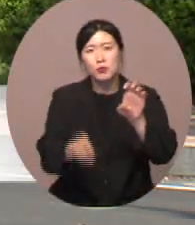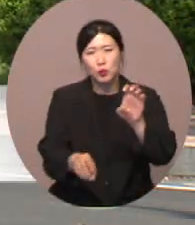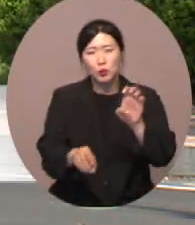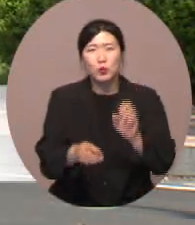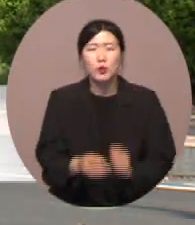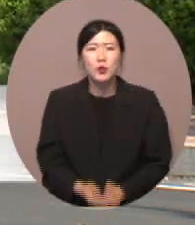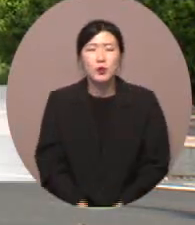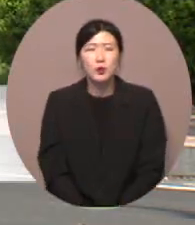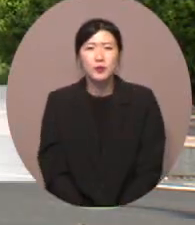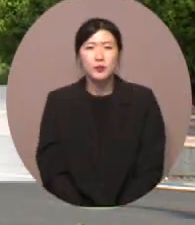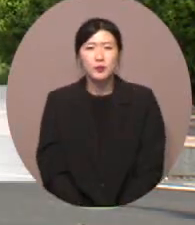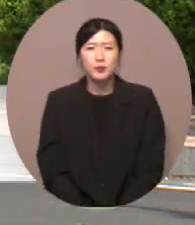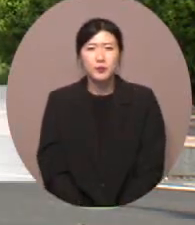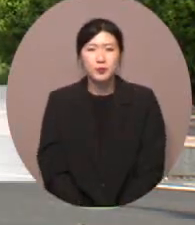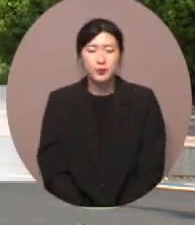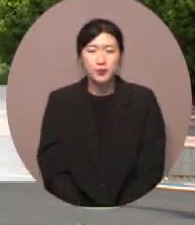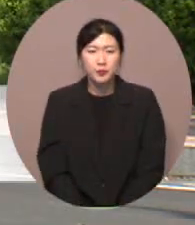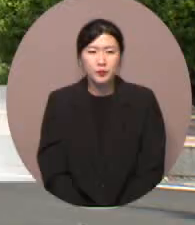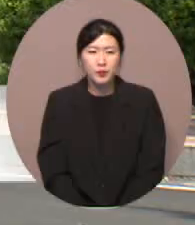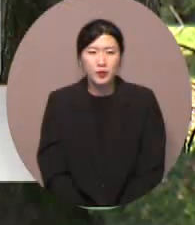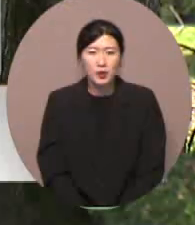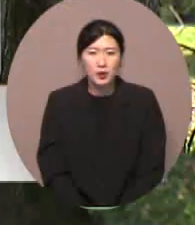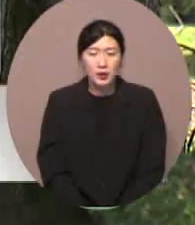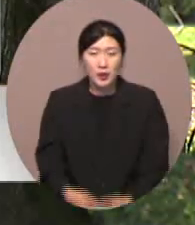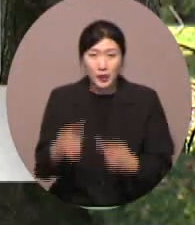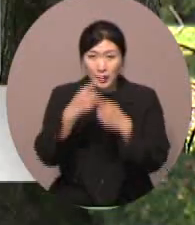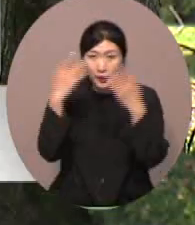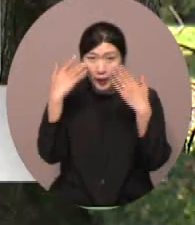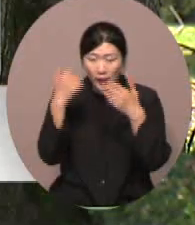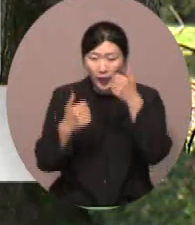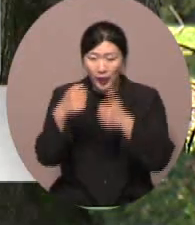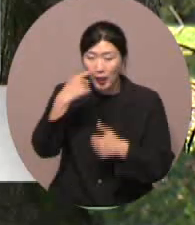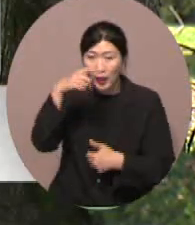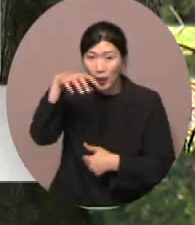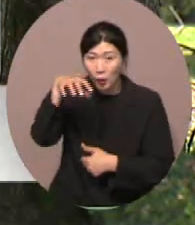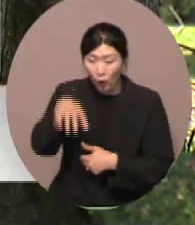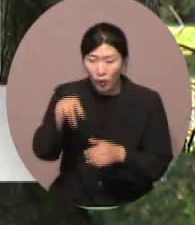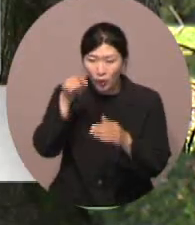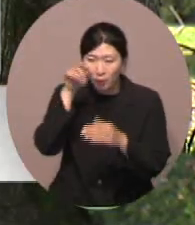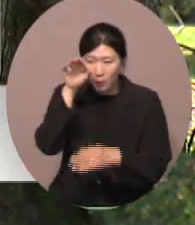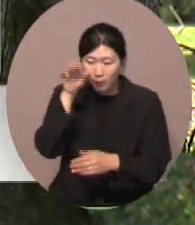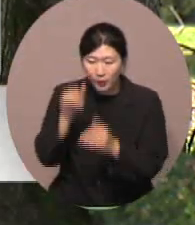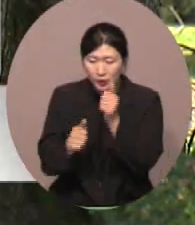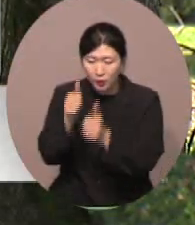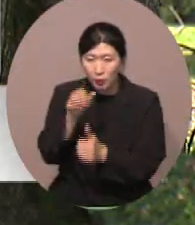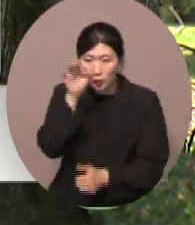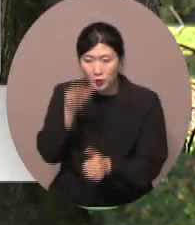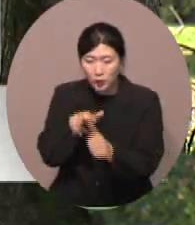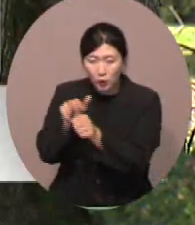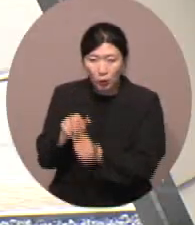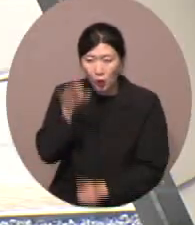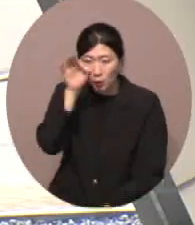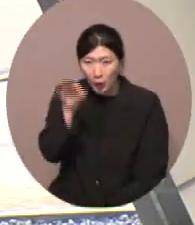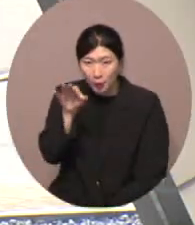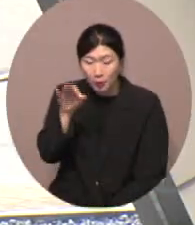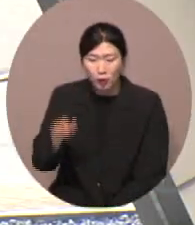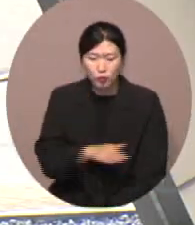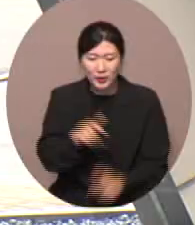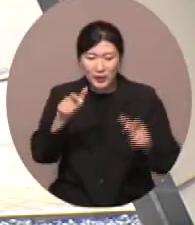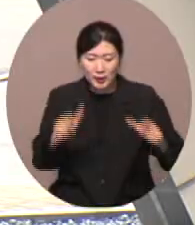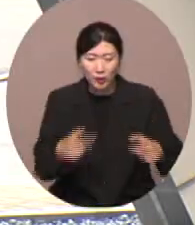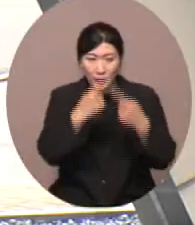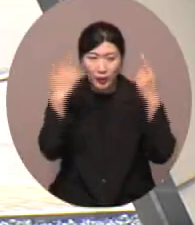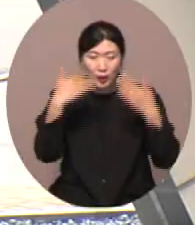것으로 조사됐습니다 종화 거래 대입수시 경쟁률 조사에 따르면 대전과 세종 충남 27개 대학